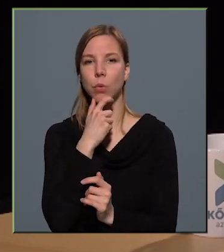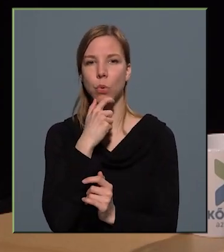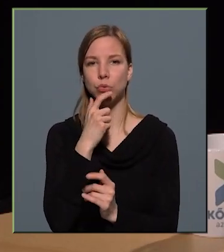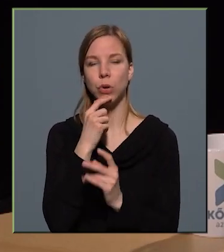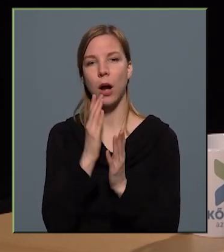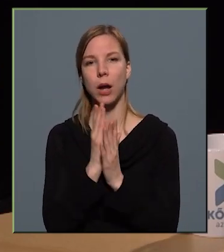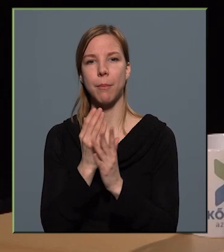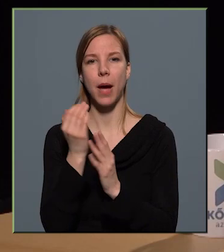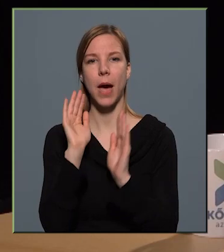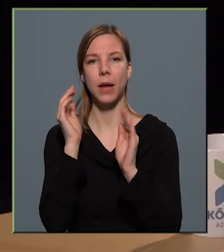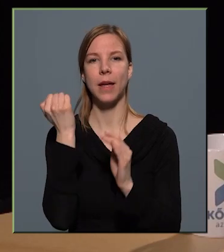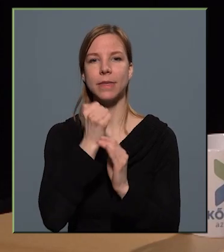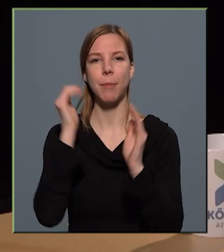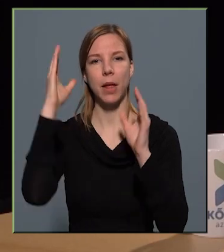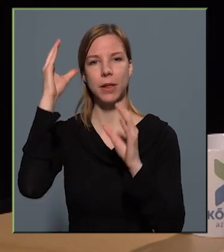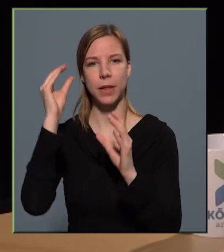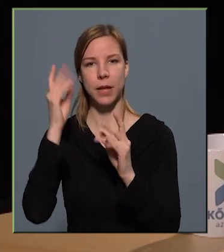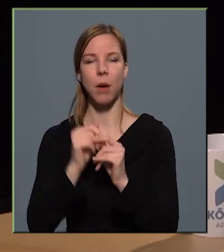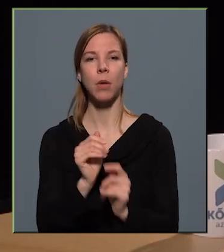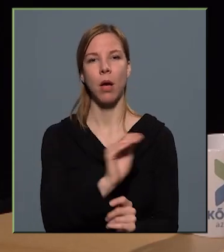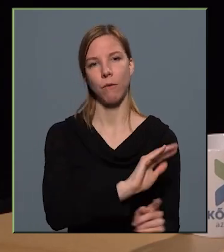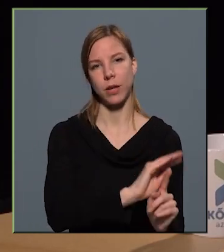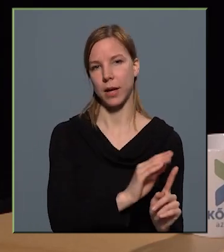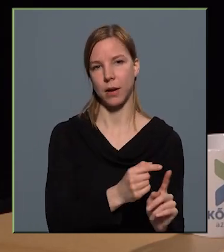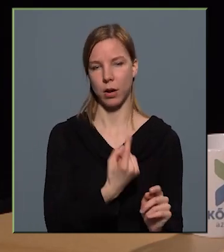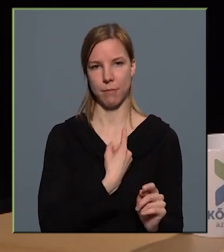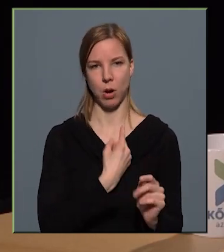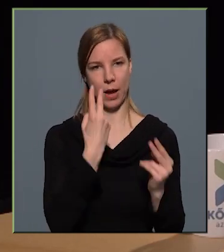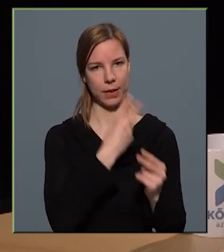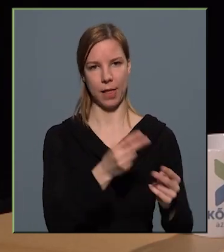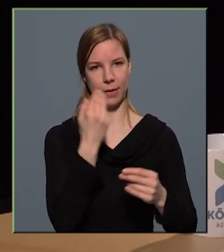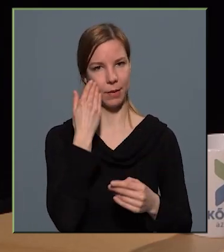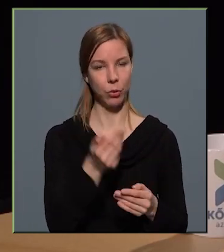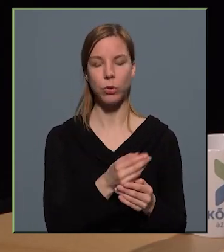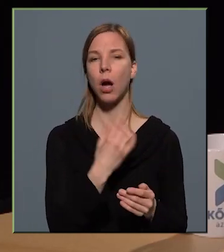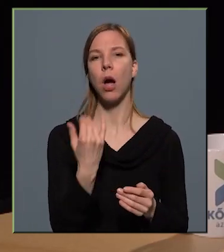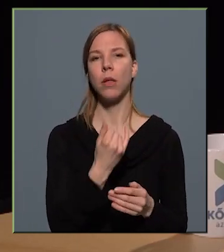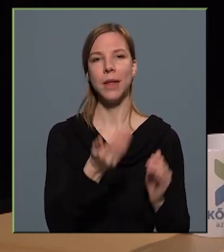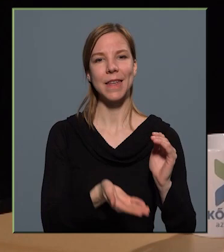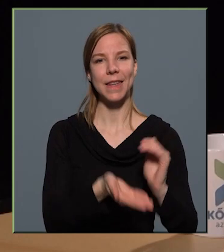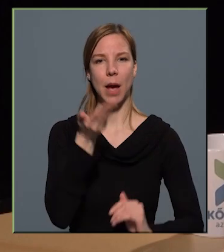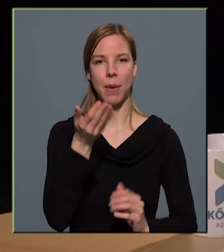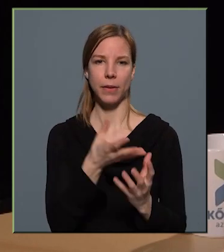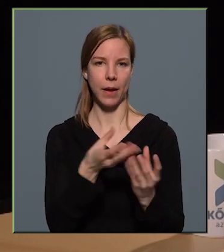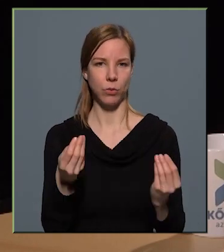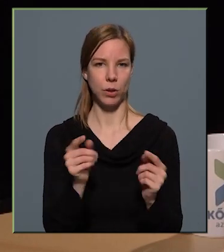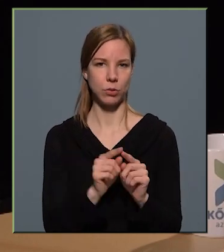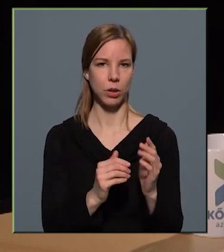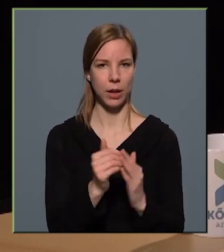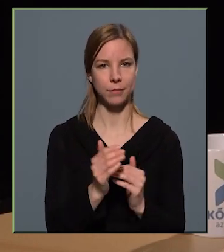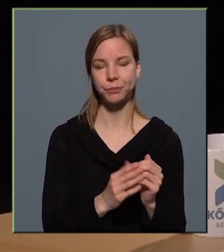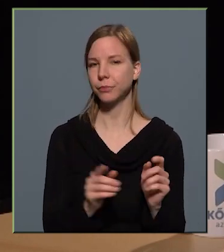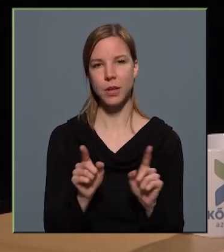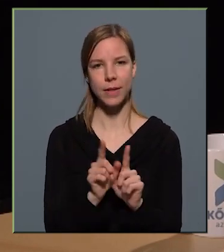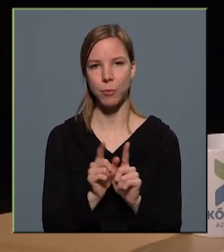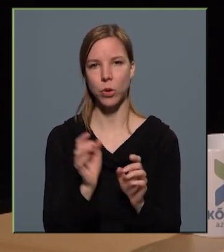demencia, vagy hát ugye a gyerek, aki még önmagát olyan szinten ellátni képtelen, ez mindenféleképpen kiemelt eltűnésekként szoktuk kezelni, tehát ez nem ugyanaz,